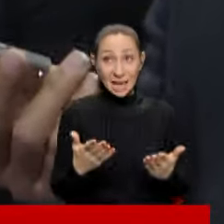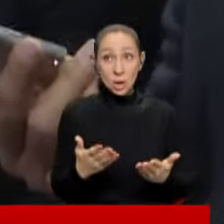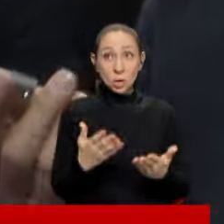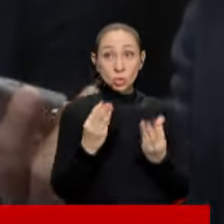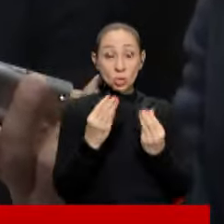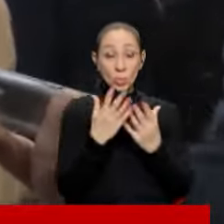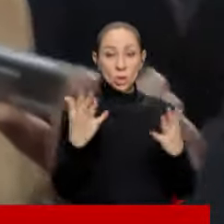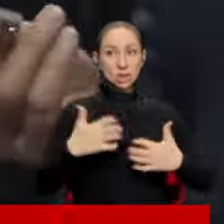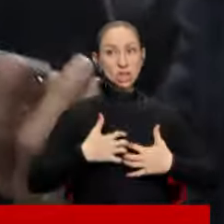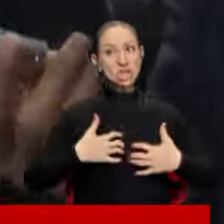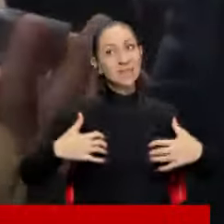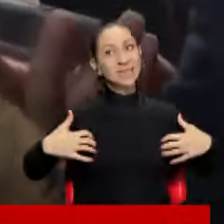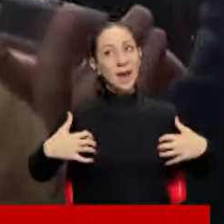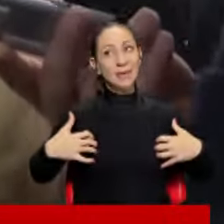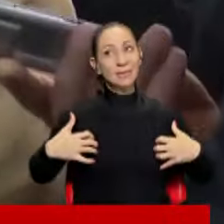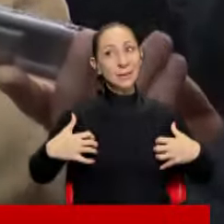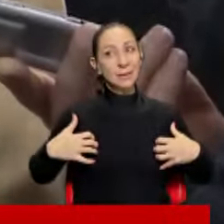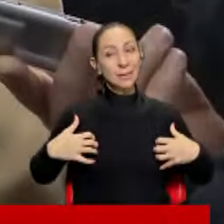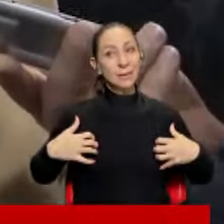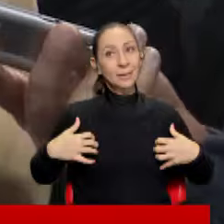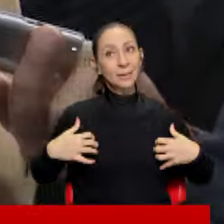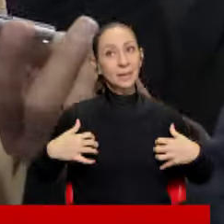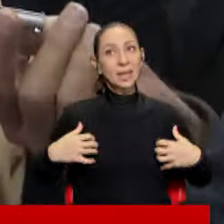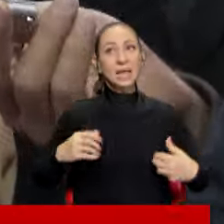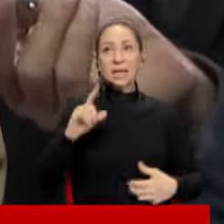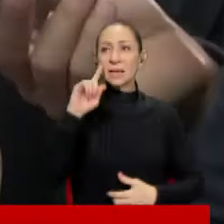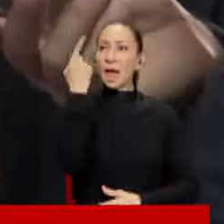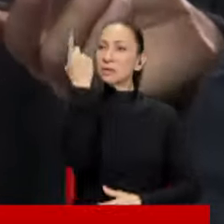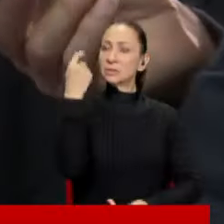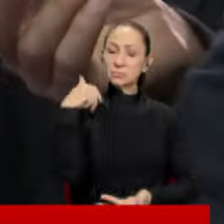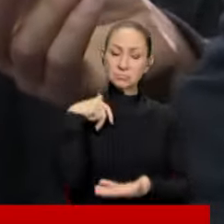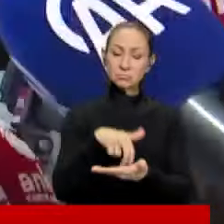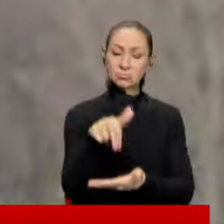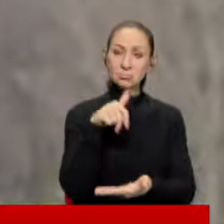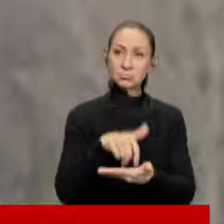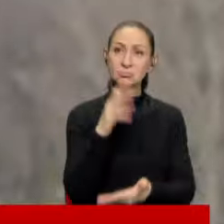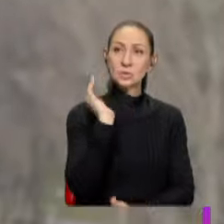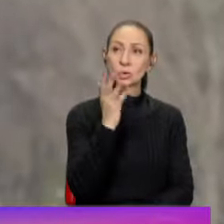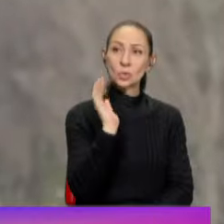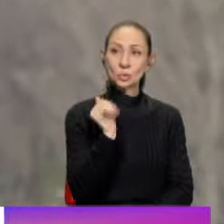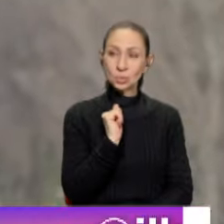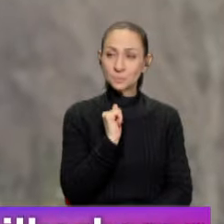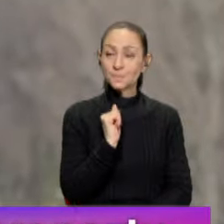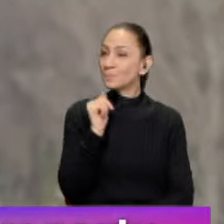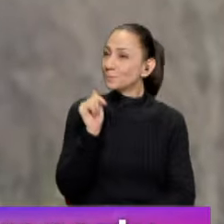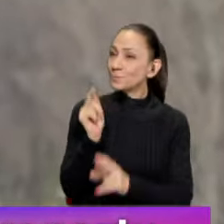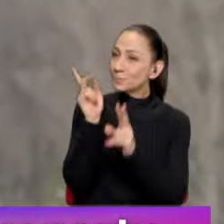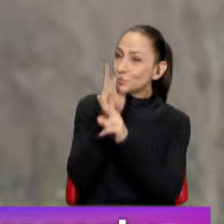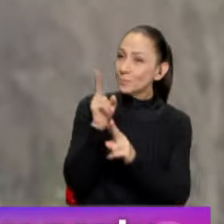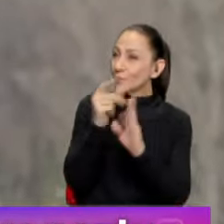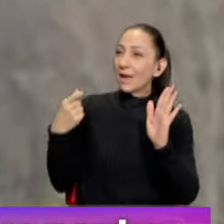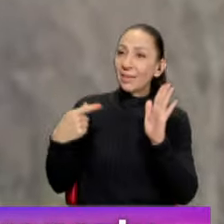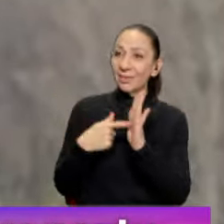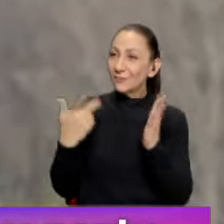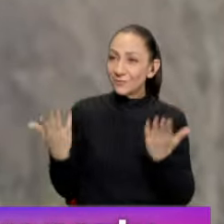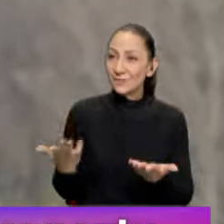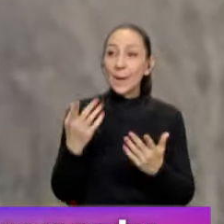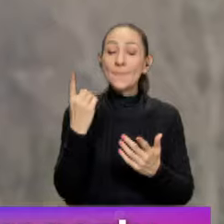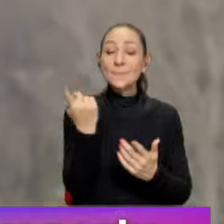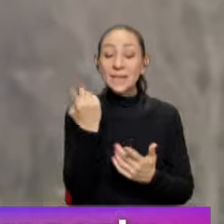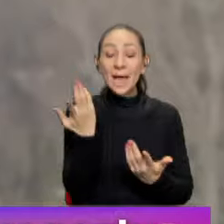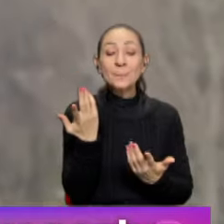çok büyük bir cesaret göstererek yalnız başımıza giriyoruz. Şimdi hayalleriniz, hedefleriniz, bir